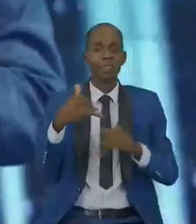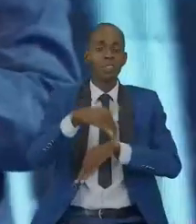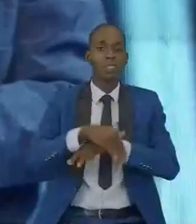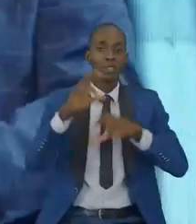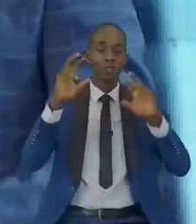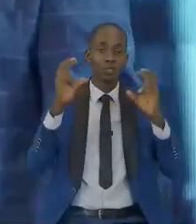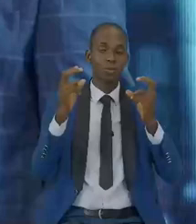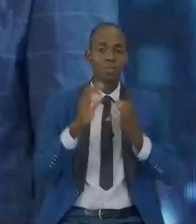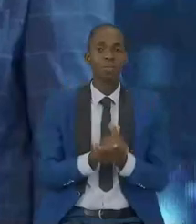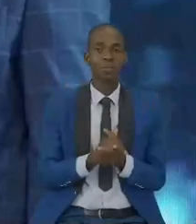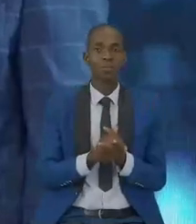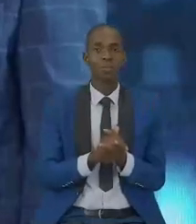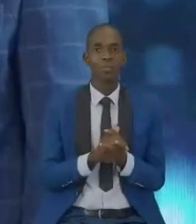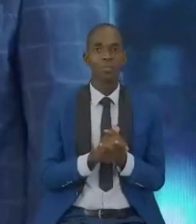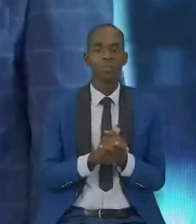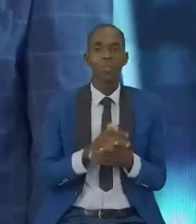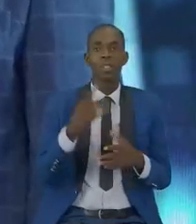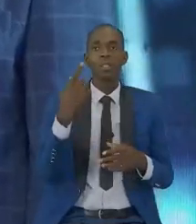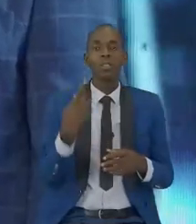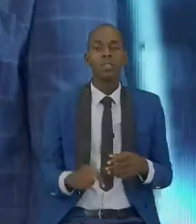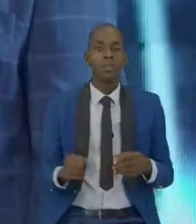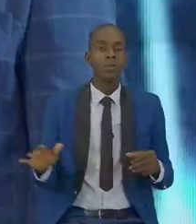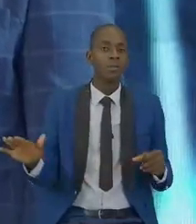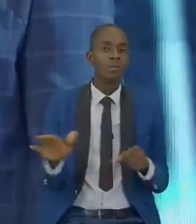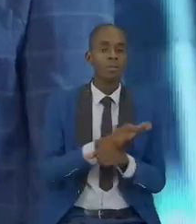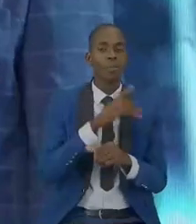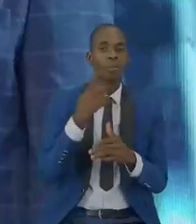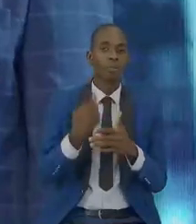libération surnaturelle. Ce soir, je parle